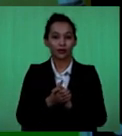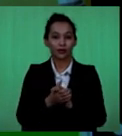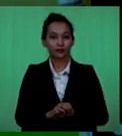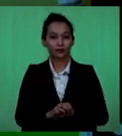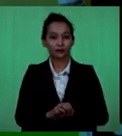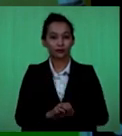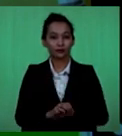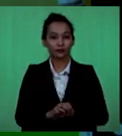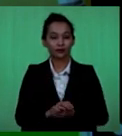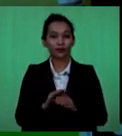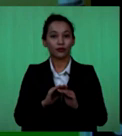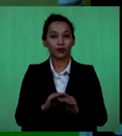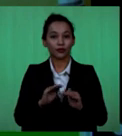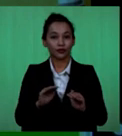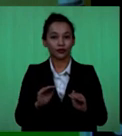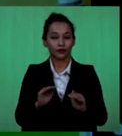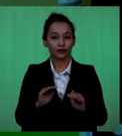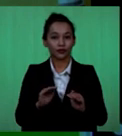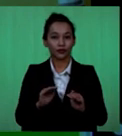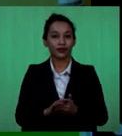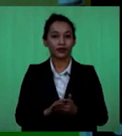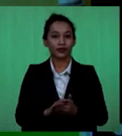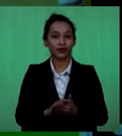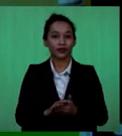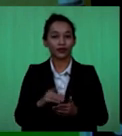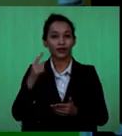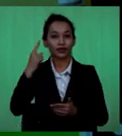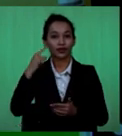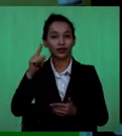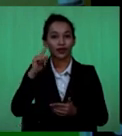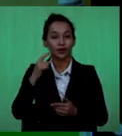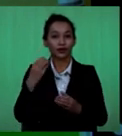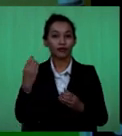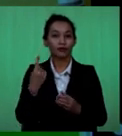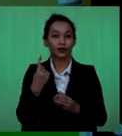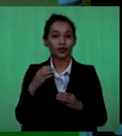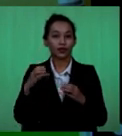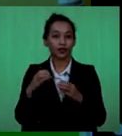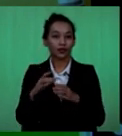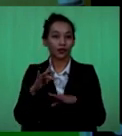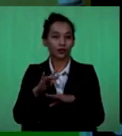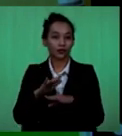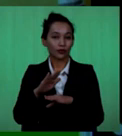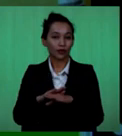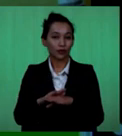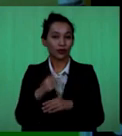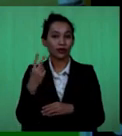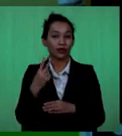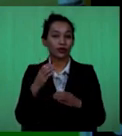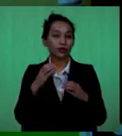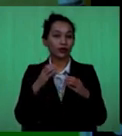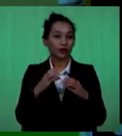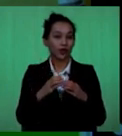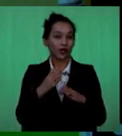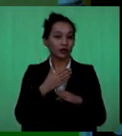boshlashibdi. Bolajonlar, mana shu yerga kelganda ertagimizning birinchi qismi tugaydi. Ertagimizning ikkinchi qismiga